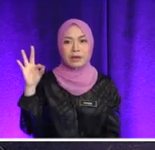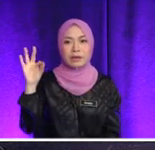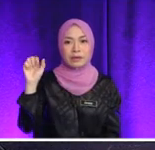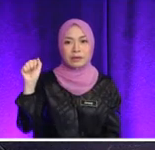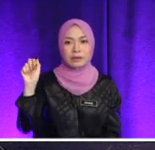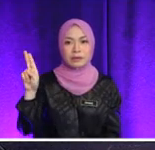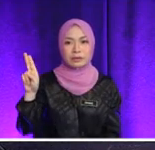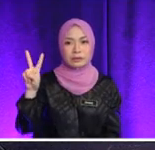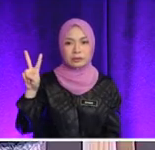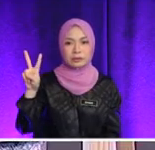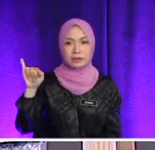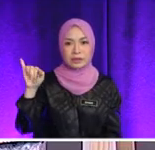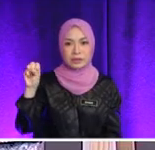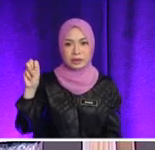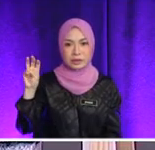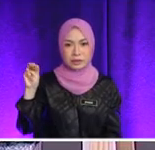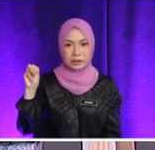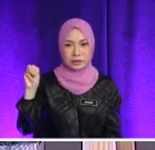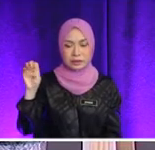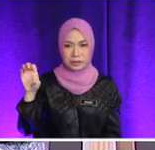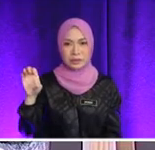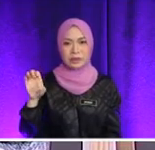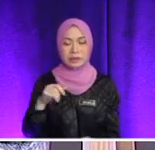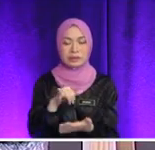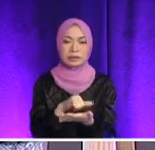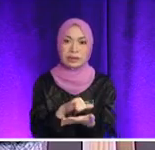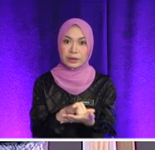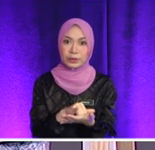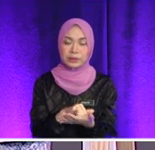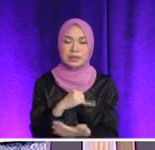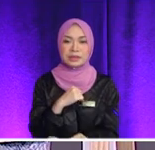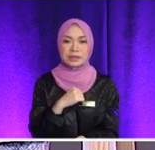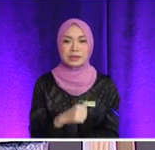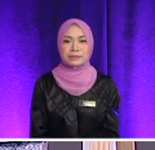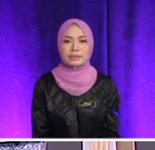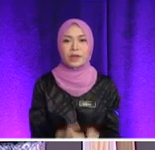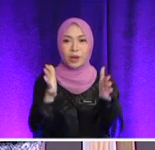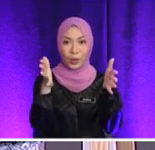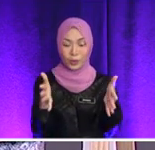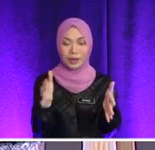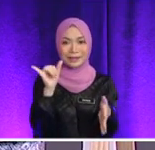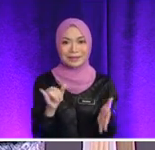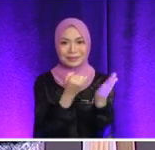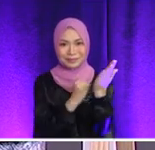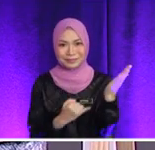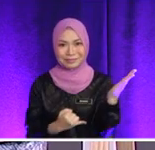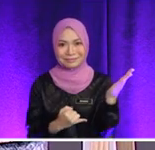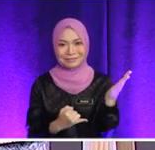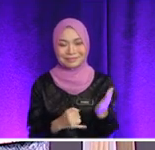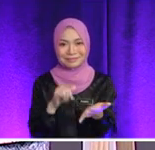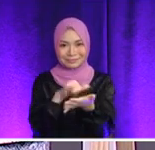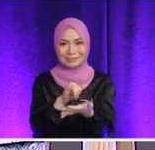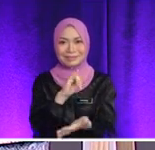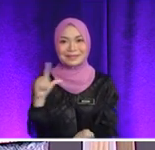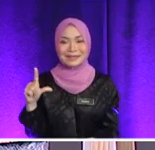untuk aliran ini sendiri memiliki pengkarya itu adalah seorang pemikir